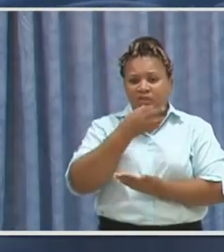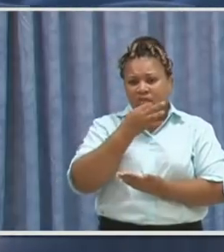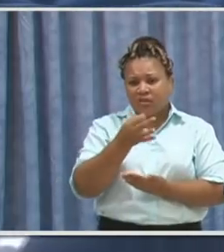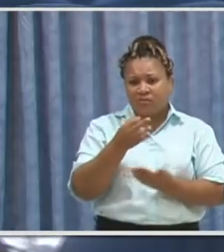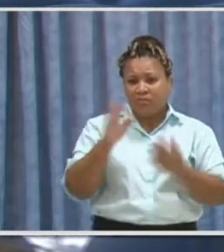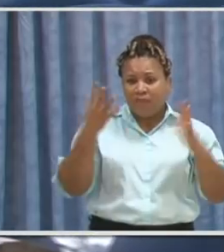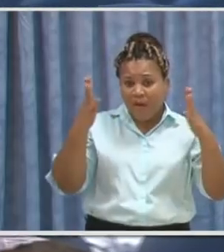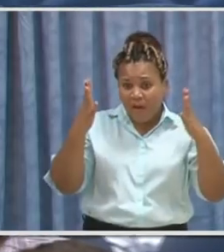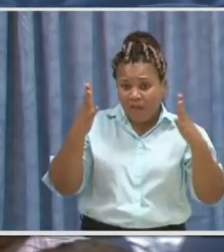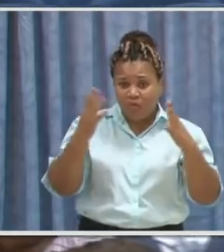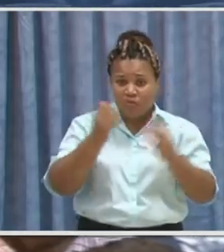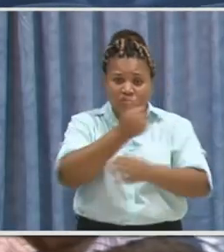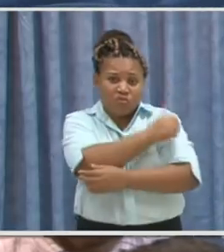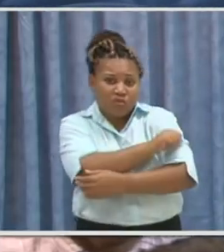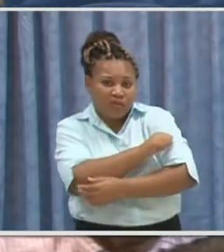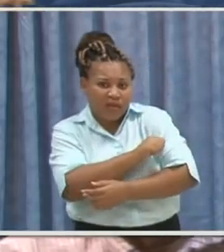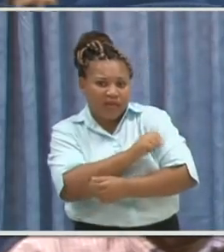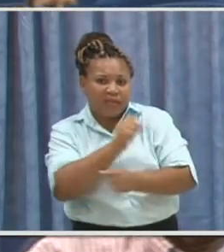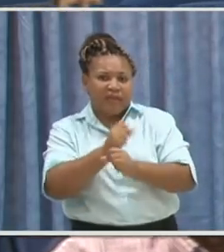ça